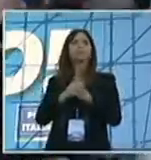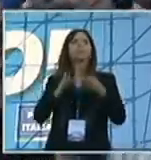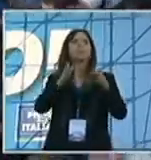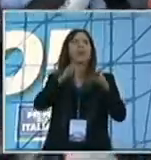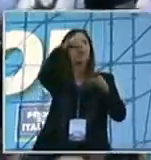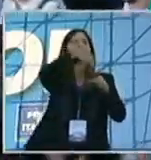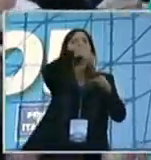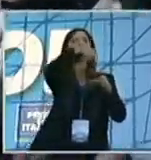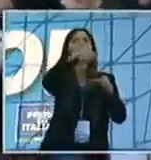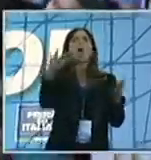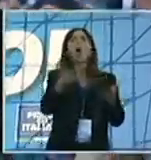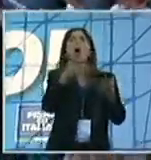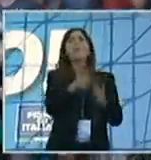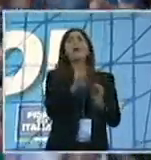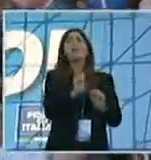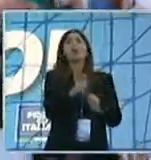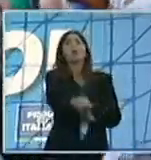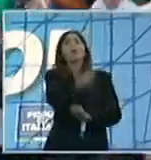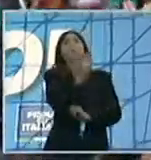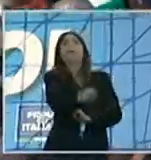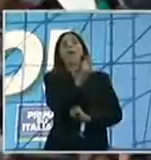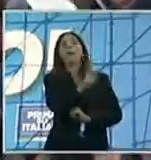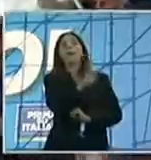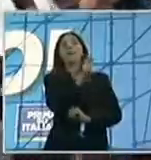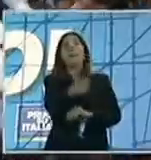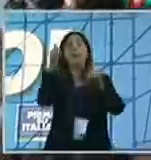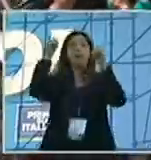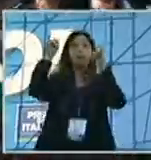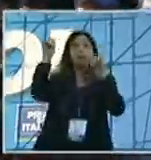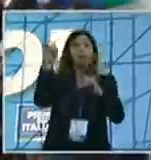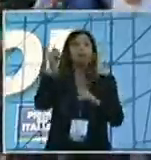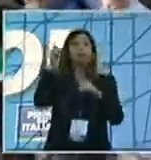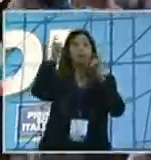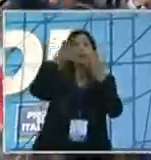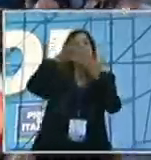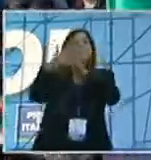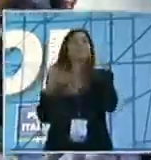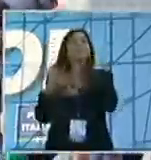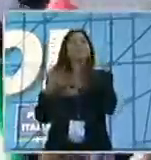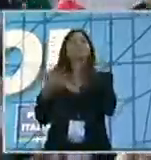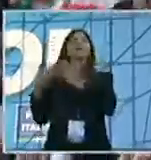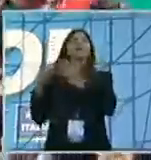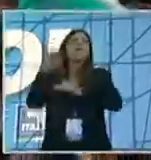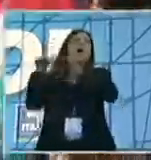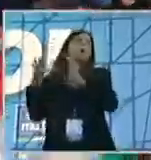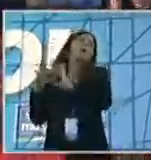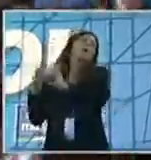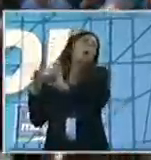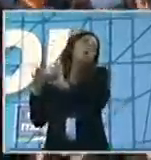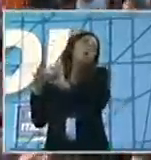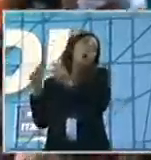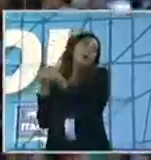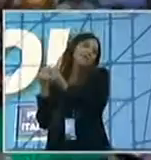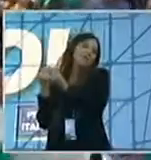si pesca. I cinghiali a Roma sono diventati animali da compagnia. La metro Barberini è chiusa